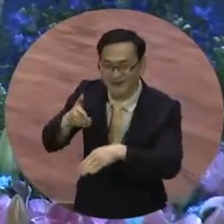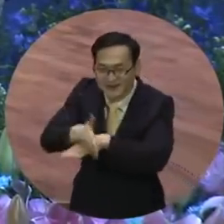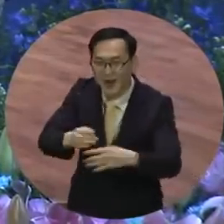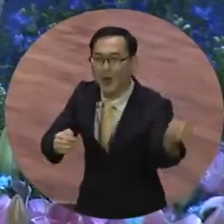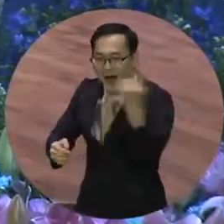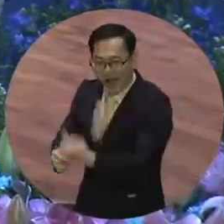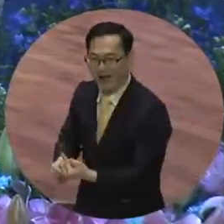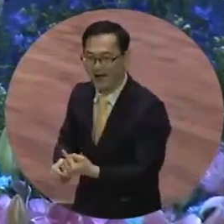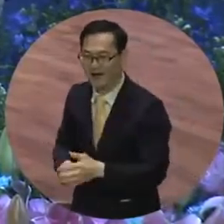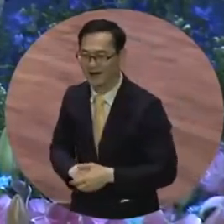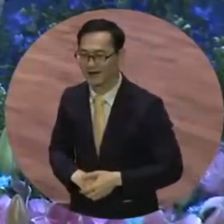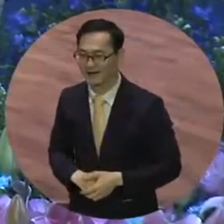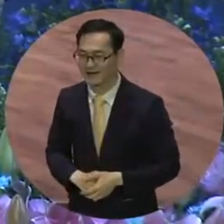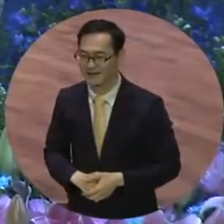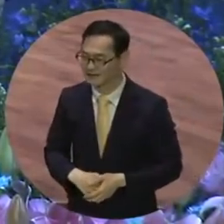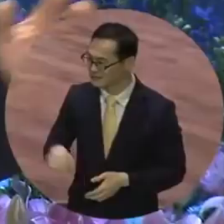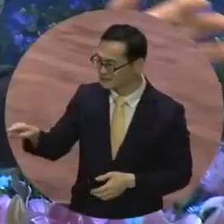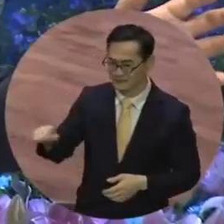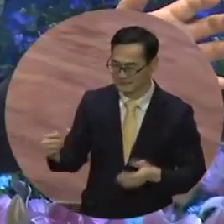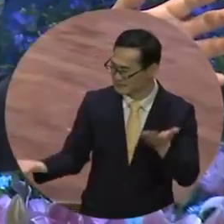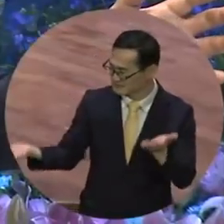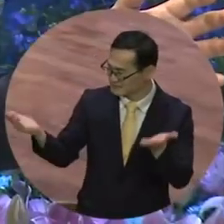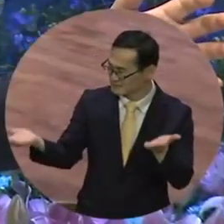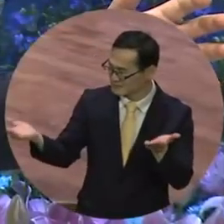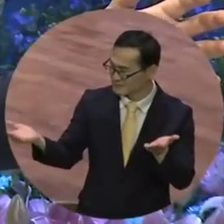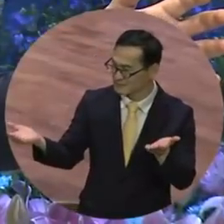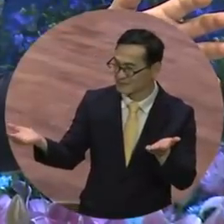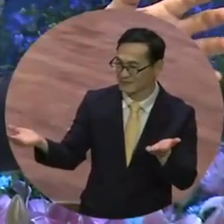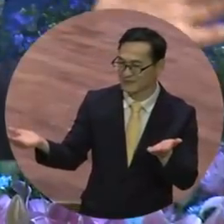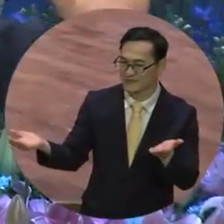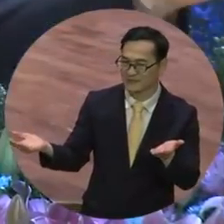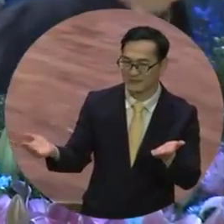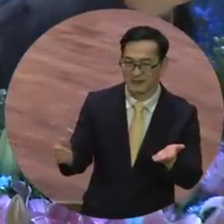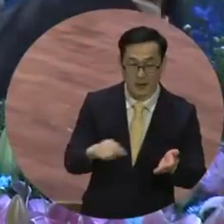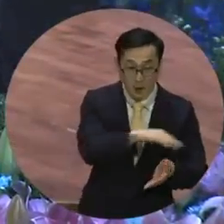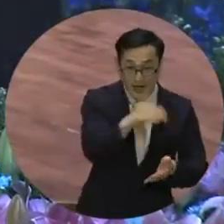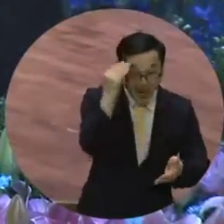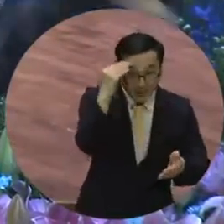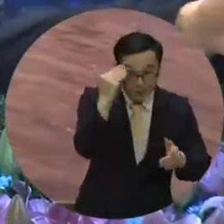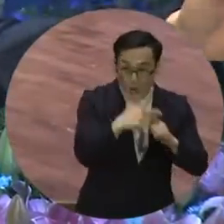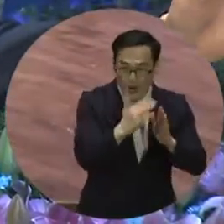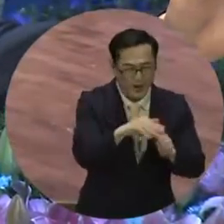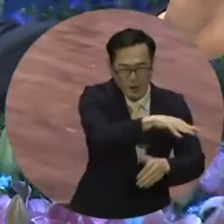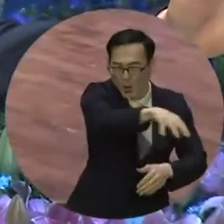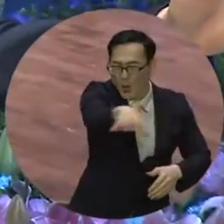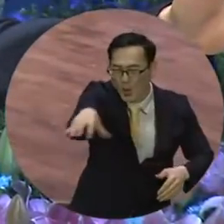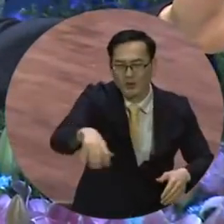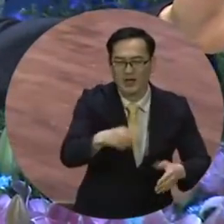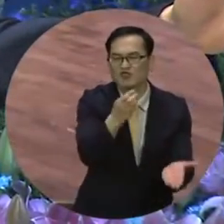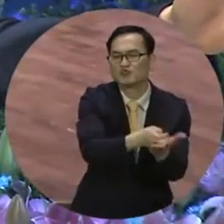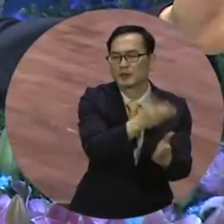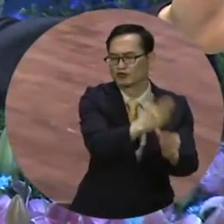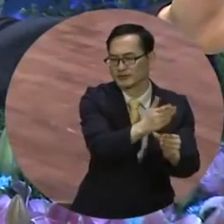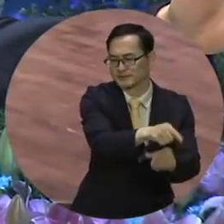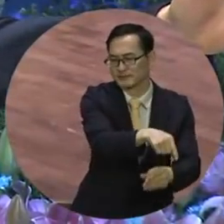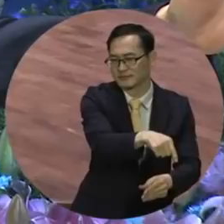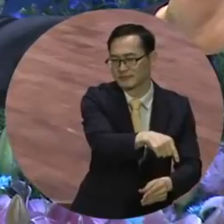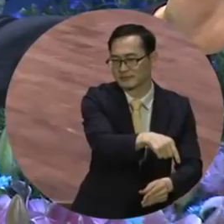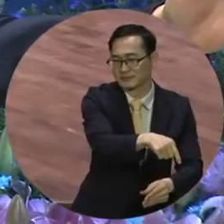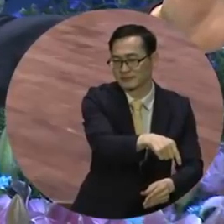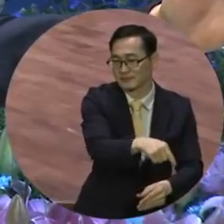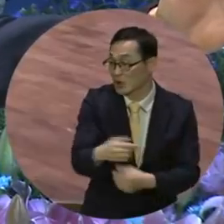판단하고 비판하고 막 평가하고, 이 100% 율법이에요, 지금 한국 교회. 뭐 다른 종교는 말할 것도 없고, 그건 아예 구원이 없으니까.